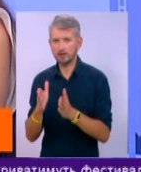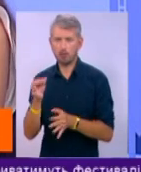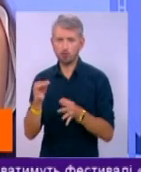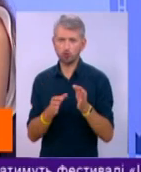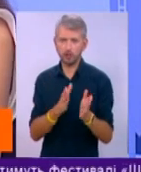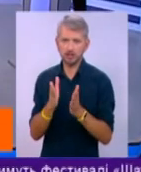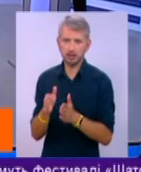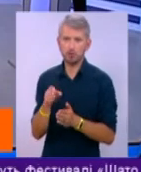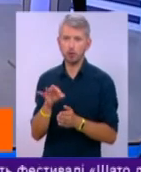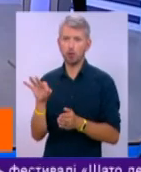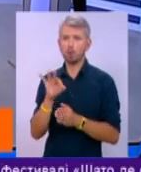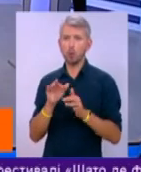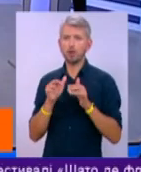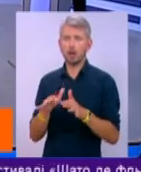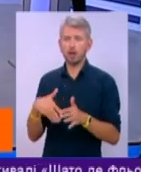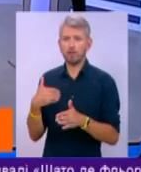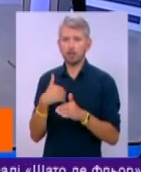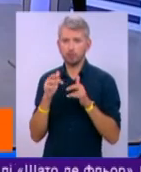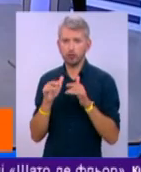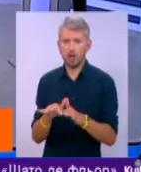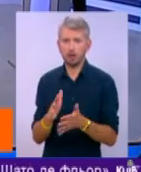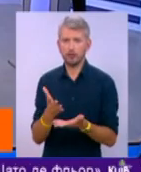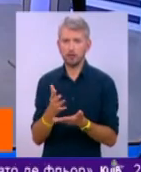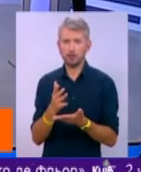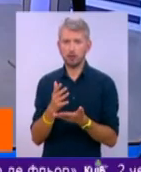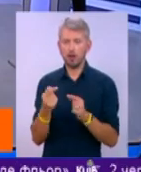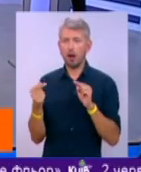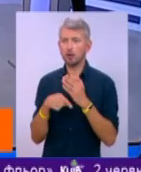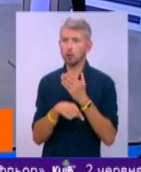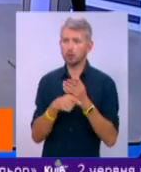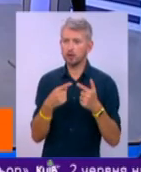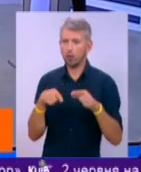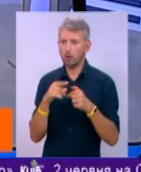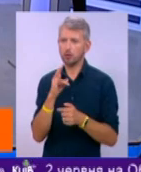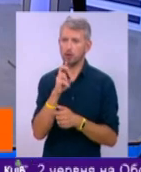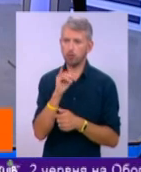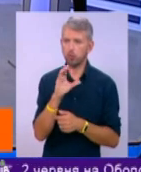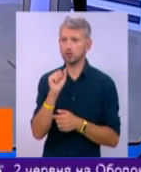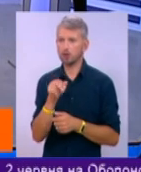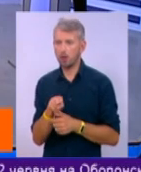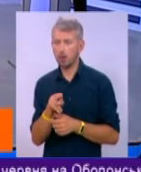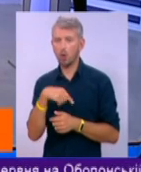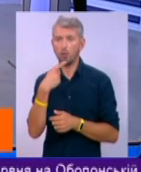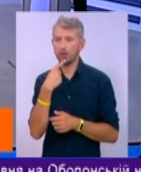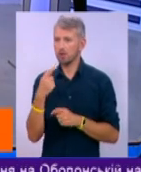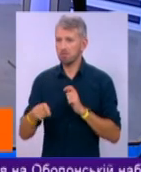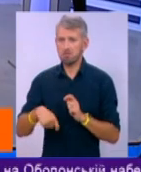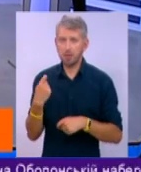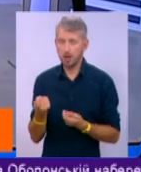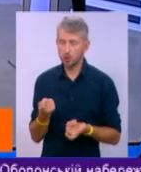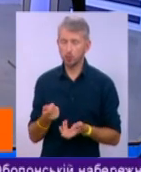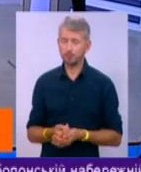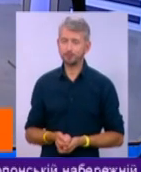то про діяльність, ефективну діяльність антикорупційних органів, таких як НАБУ, САП, говорити марно.